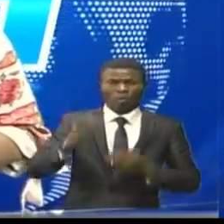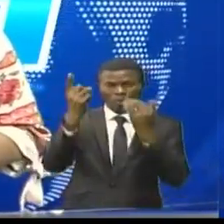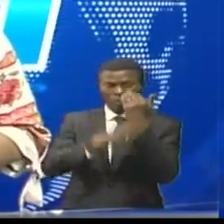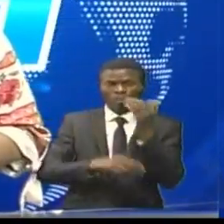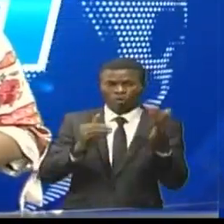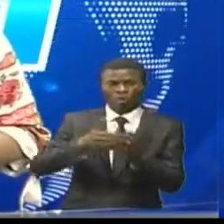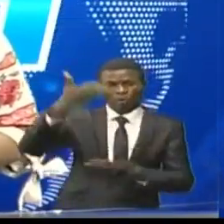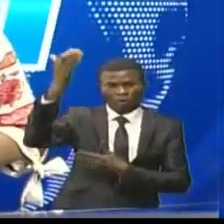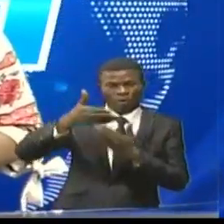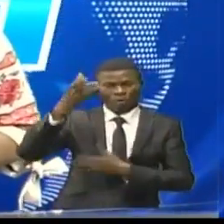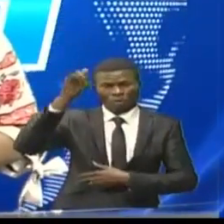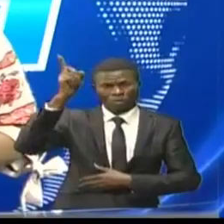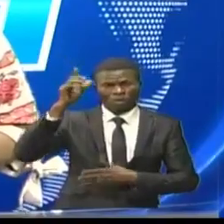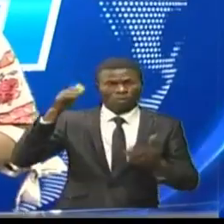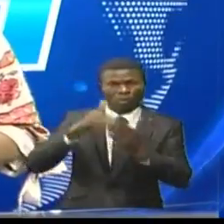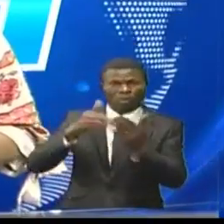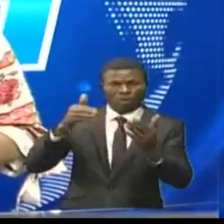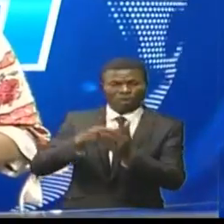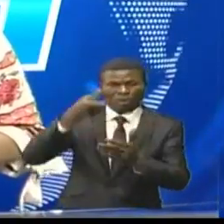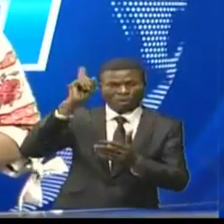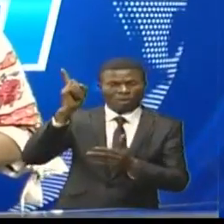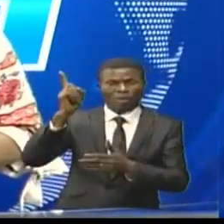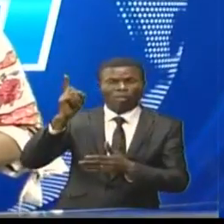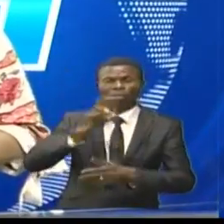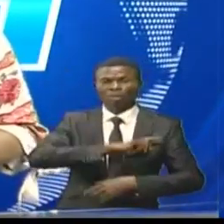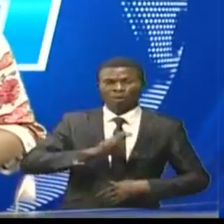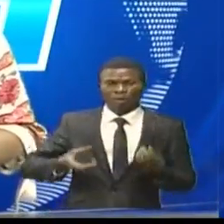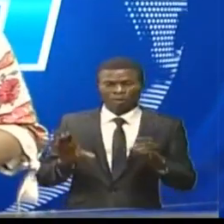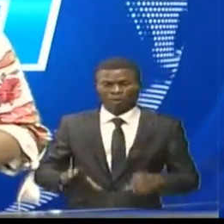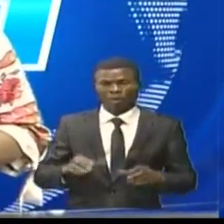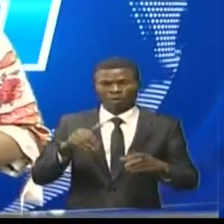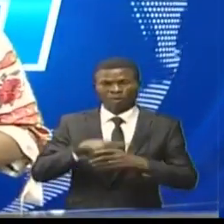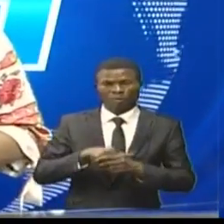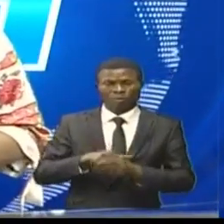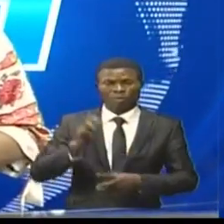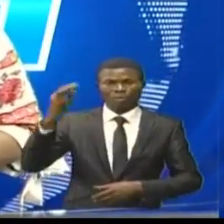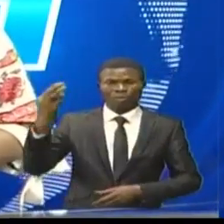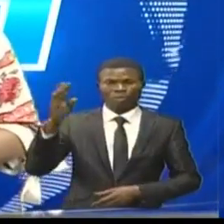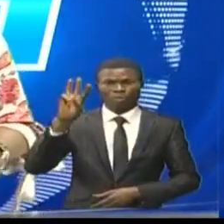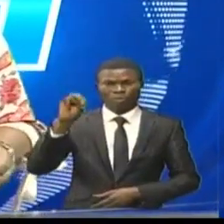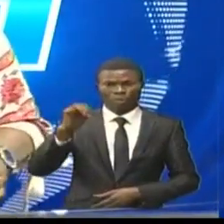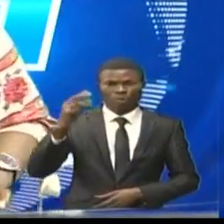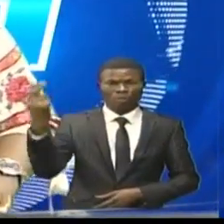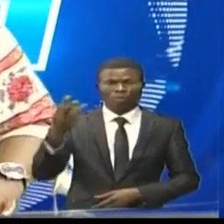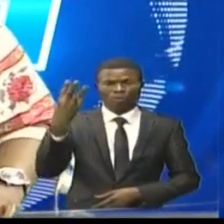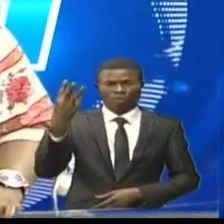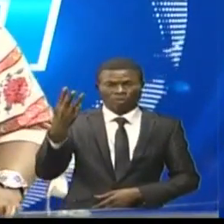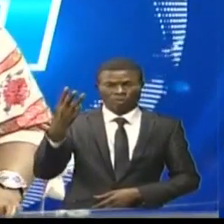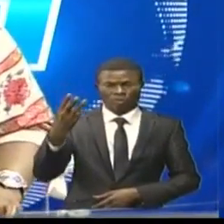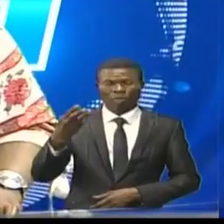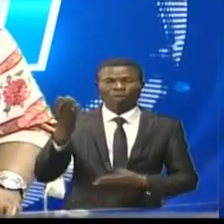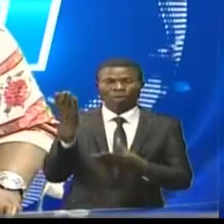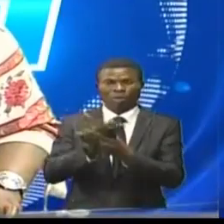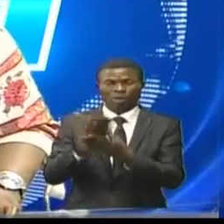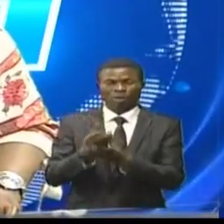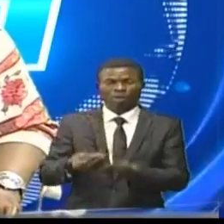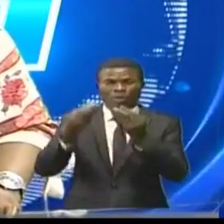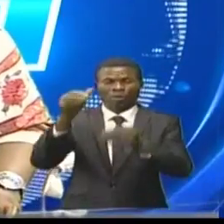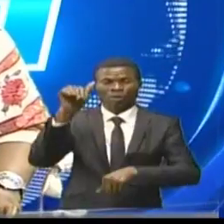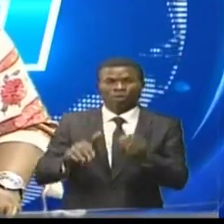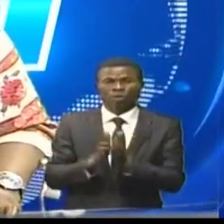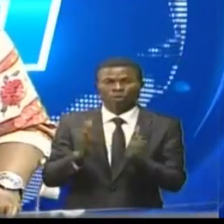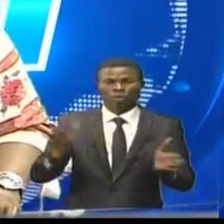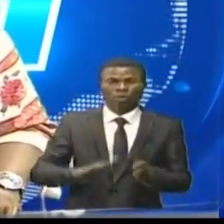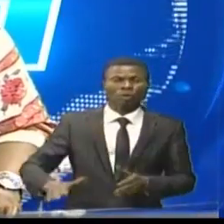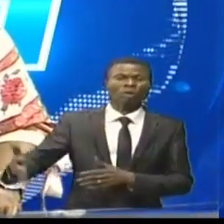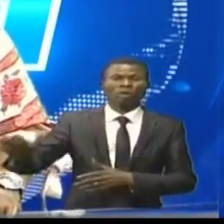Rwanda, principal agresseur de la République démocratique du Congo, à travers le M23, à travers un mémorandum adressé au secrétaire général des